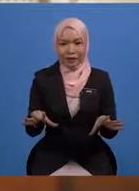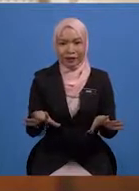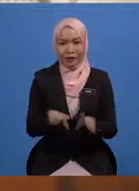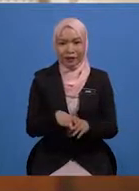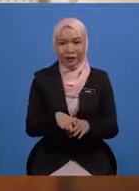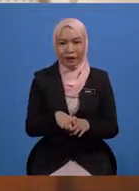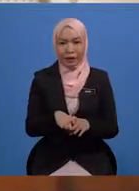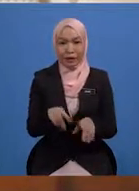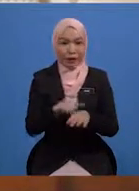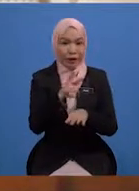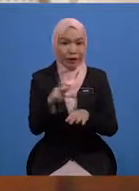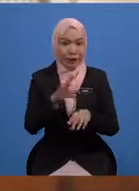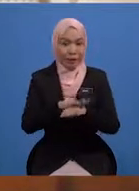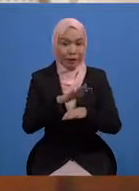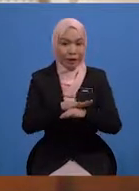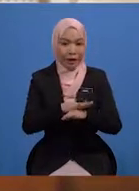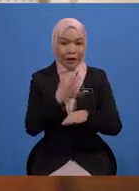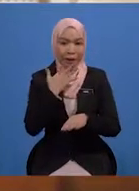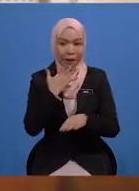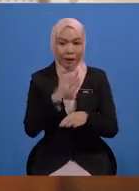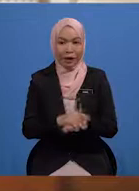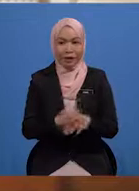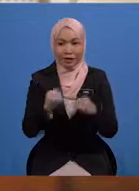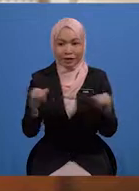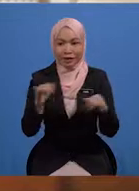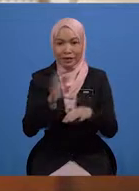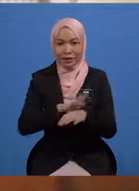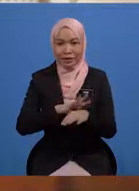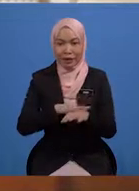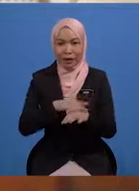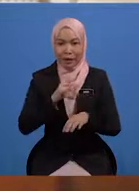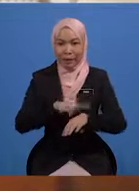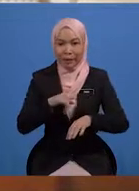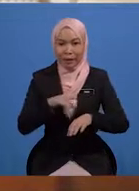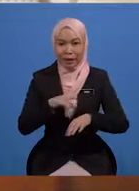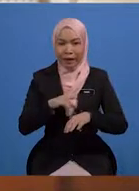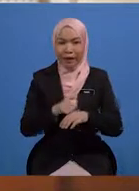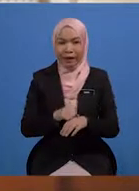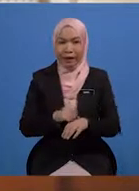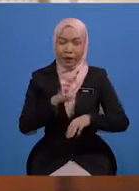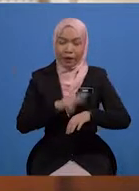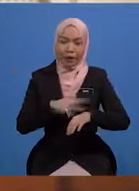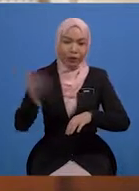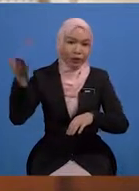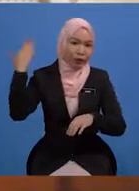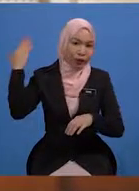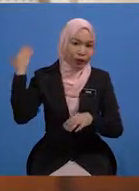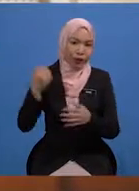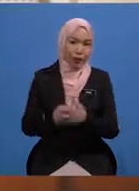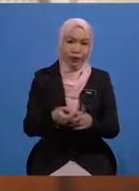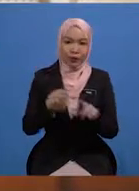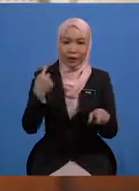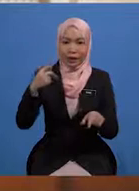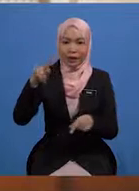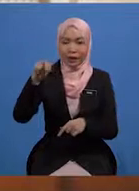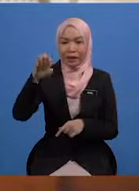yang berinspirasikan aliran dan gaya pada zaman kegemilangan, iaitu aliran naturalism.